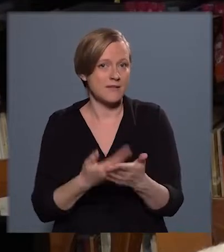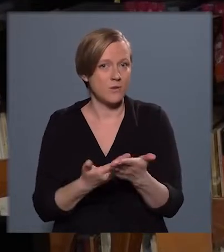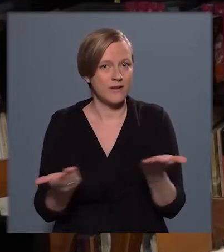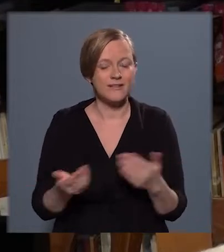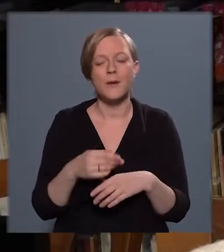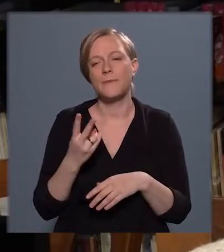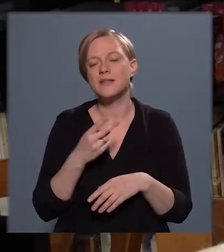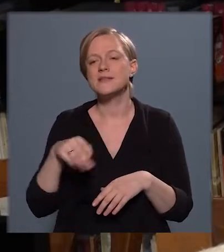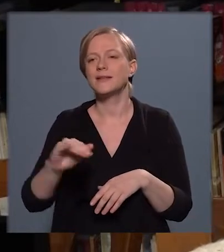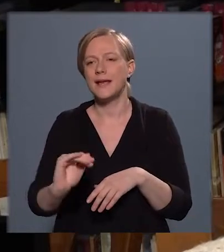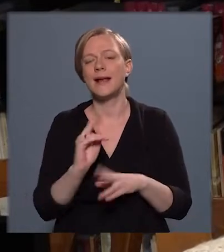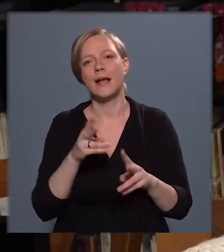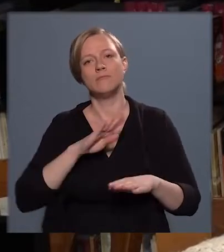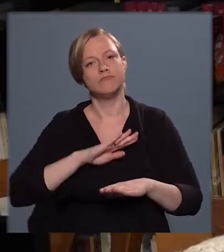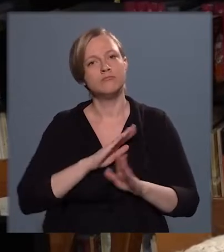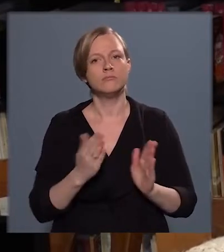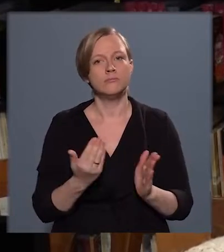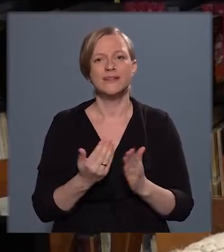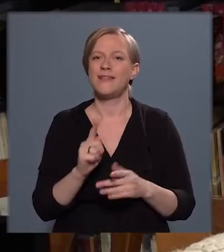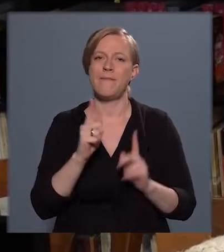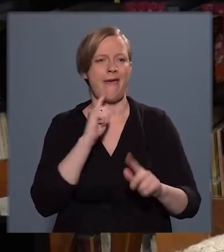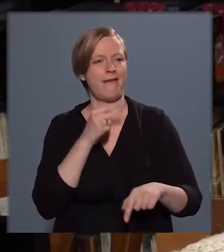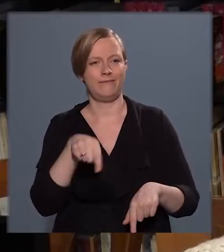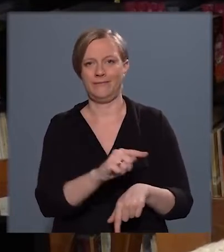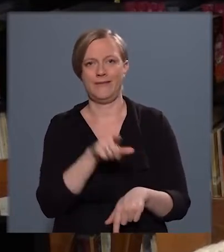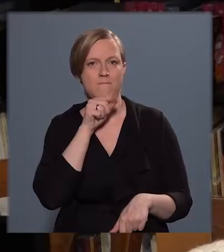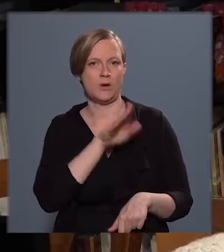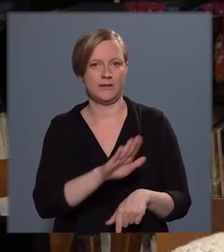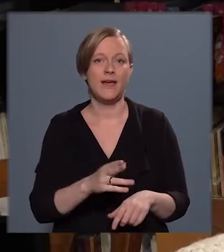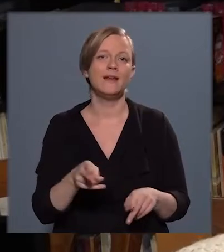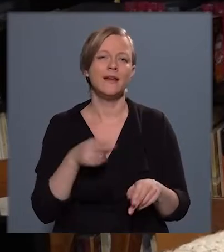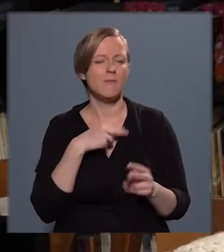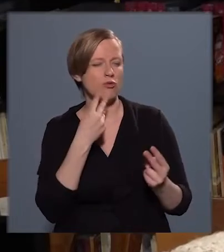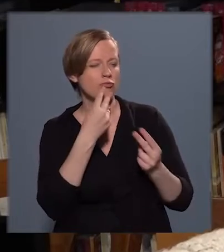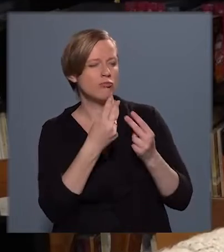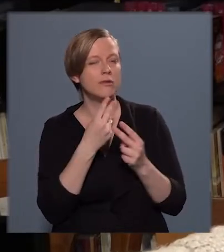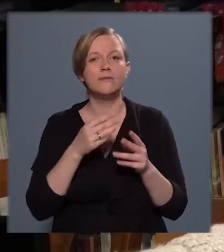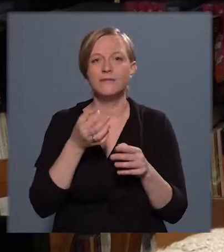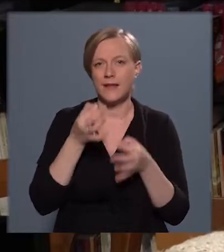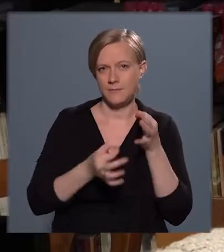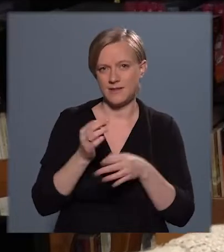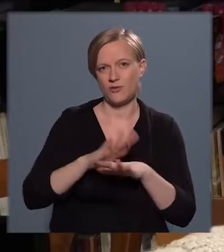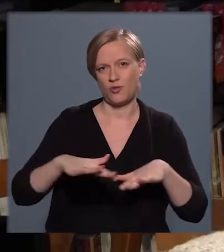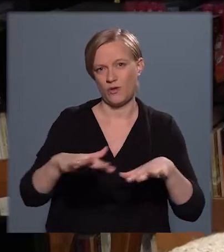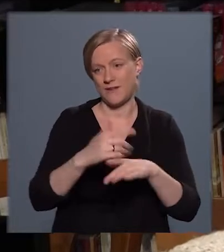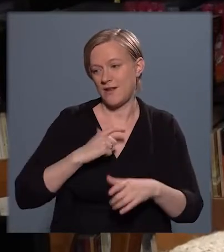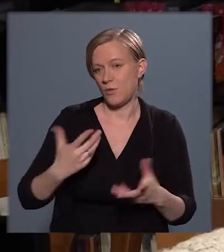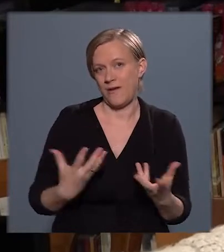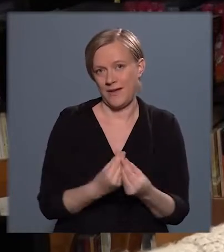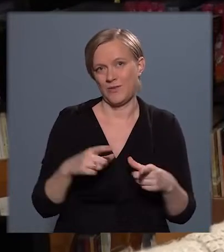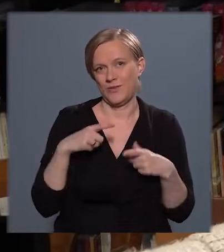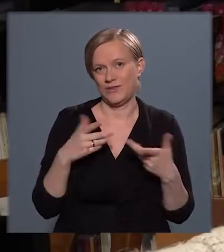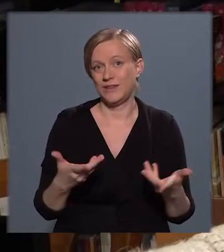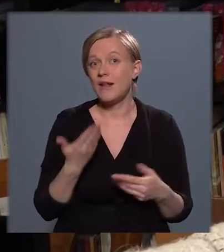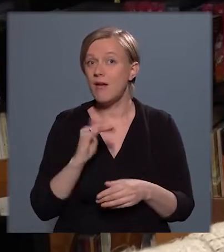gyerekek tolerálják a madarakat, hiszen a madarak azok nem játékok, hanem úgy érdemes őket megfigyelni, hogy a természetes környezetükben velünk együtt élnek.